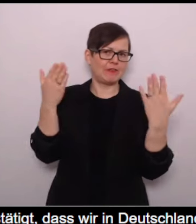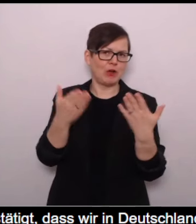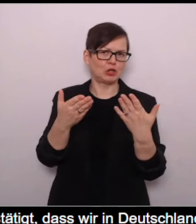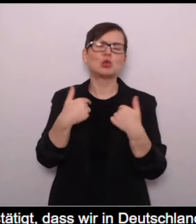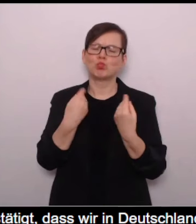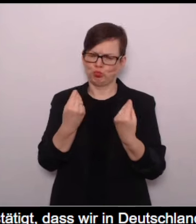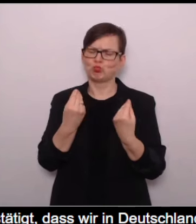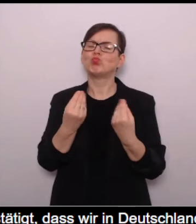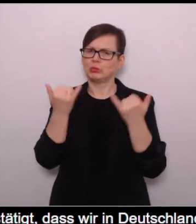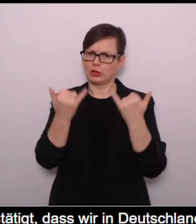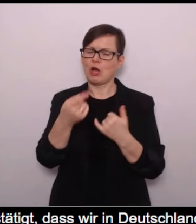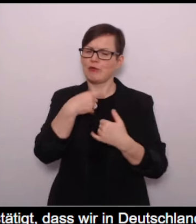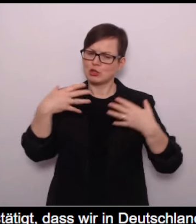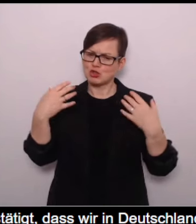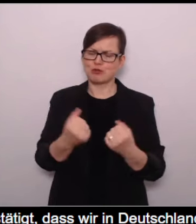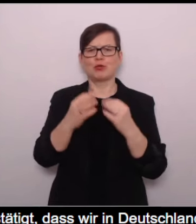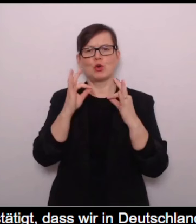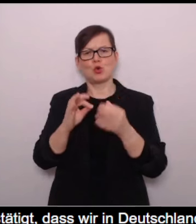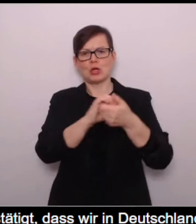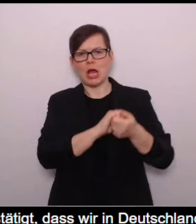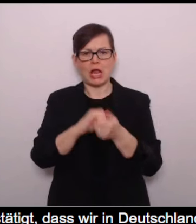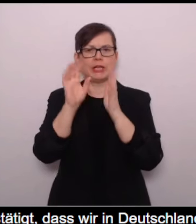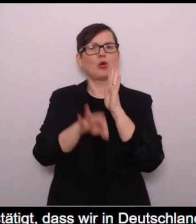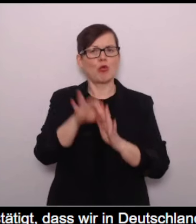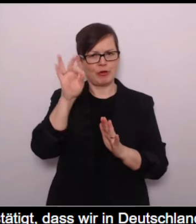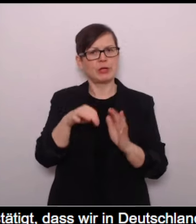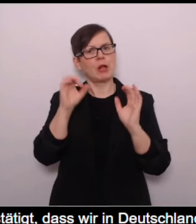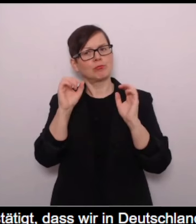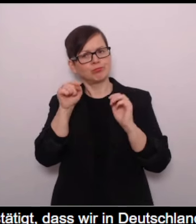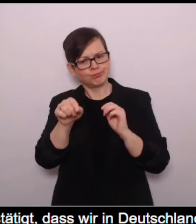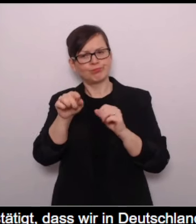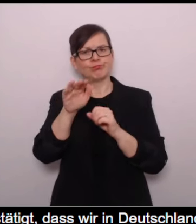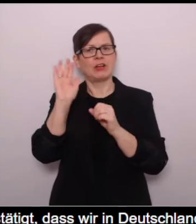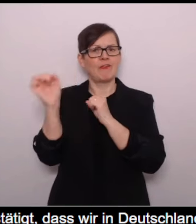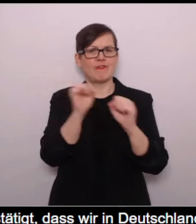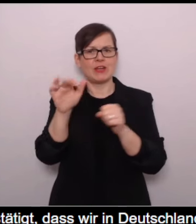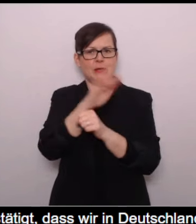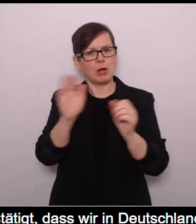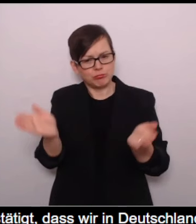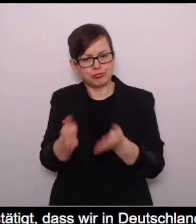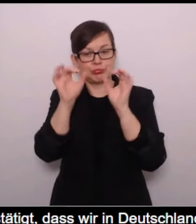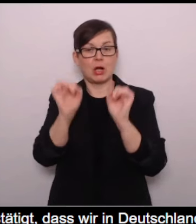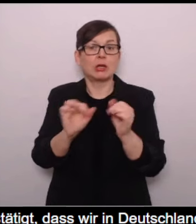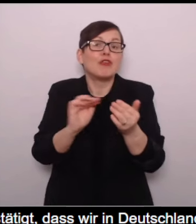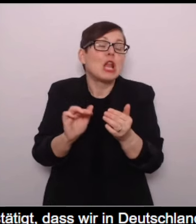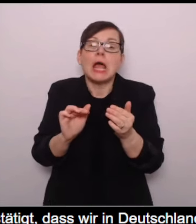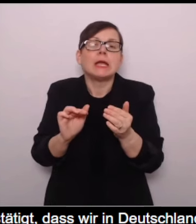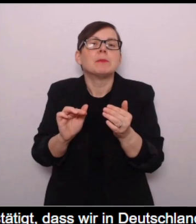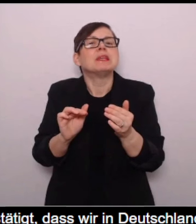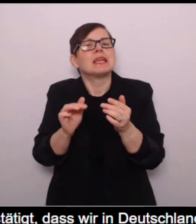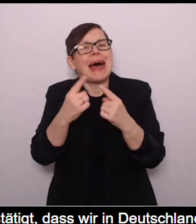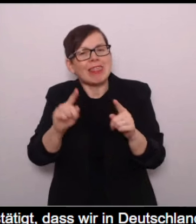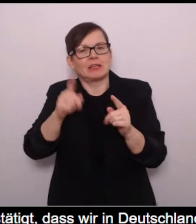Da werden wir in den nächsten Wochen drüber reden, was der beste und vernünftigste Weg ist. Aber ich bin am Ende sehr optimistisch, dass wir zu einem Erfolg kommen und